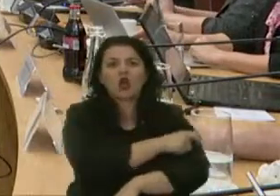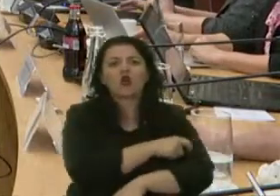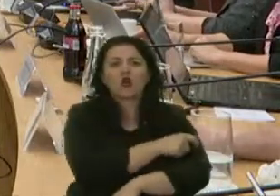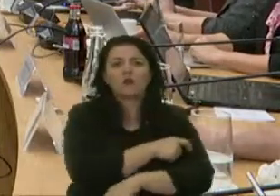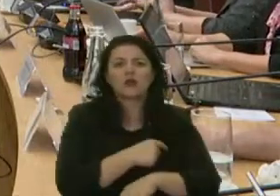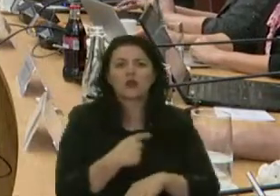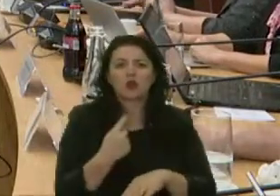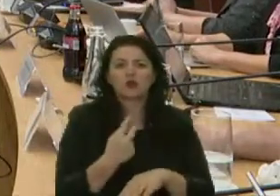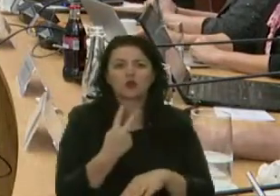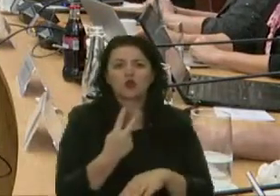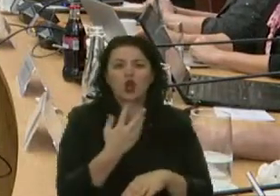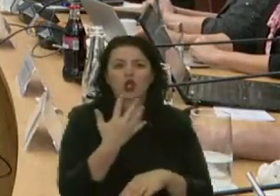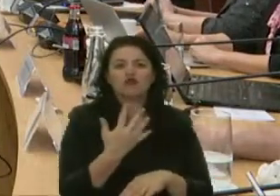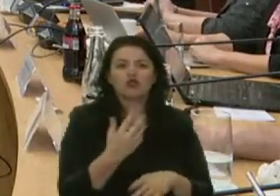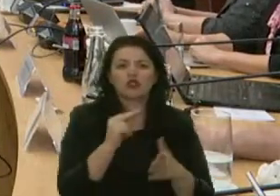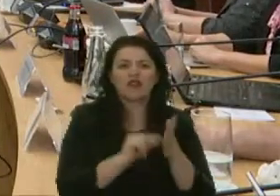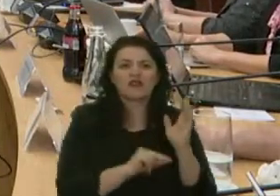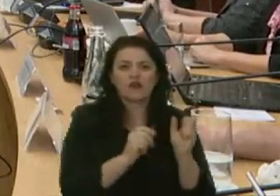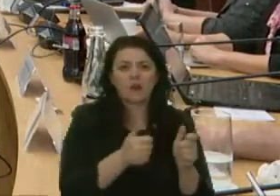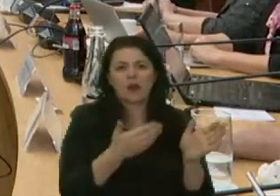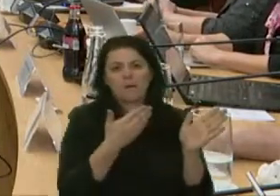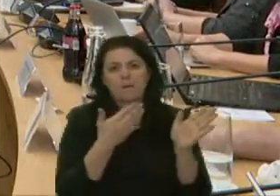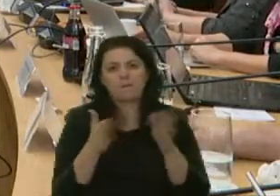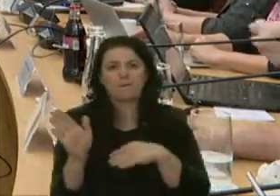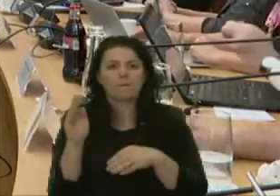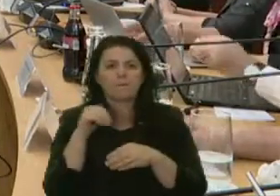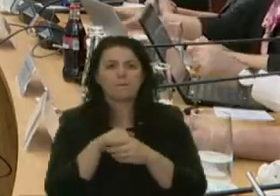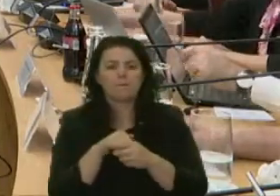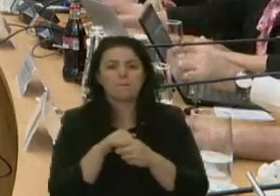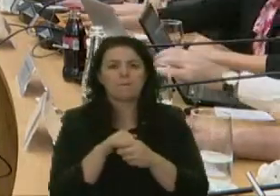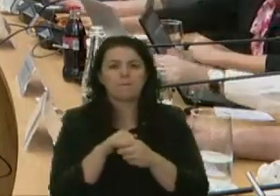c aviz favorabil supun la vot proiectul